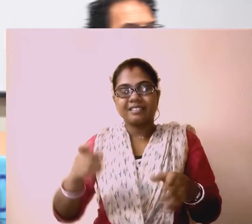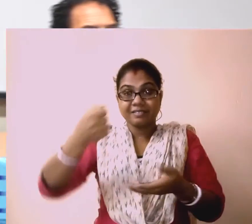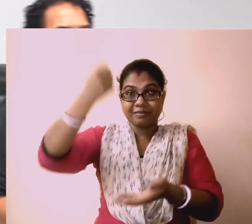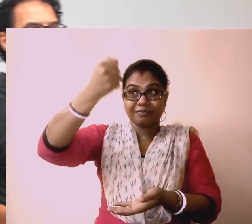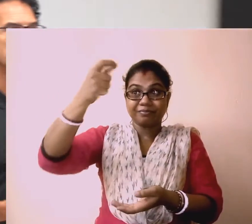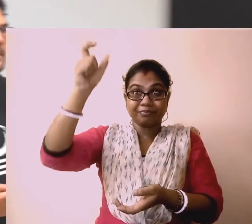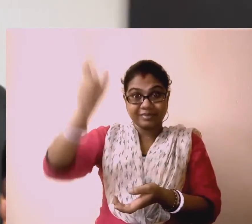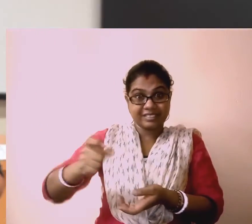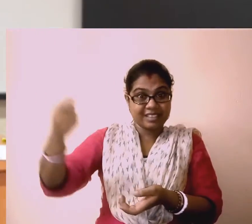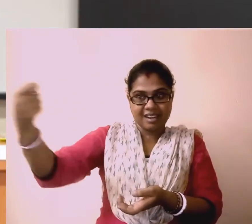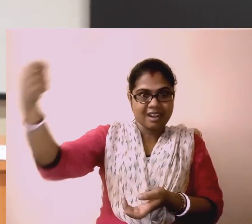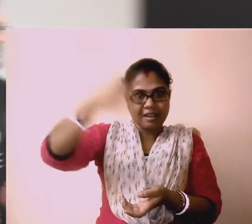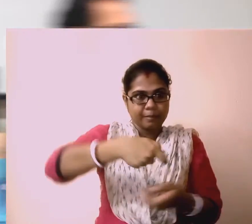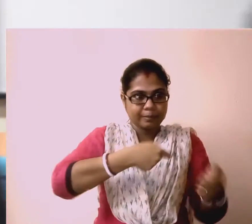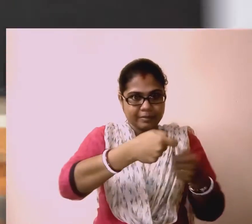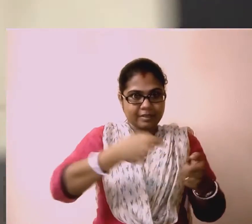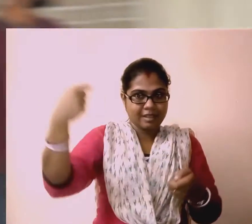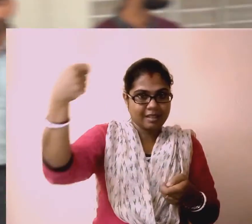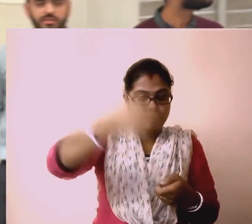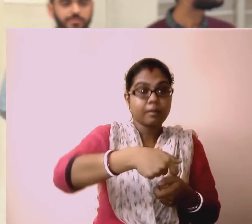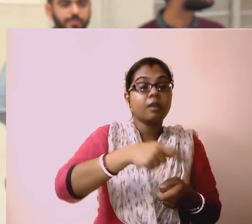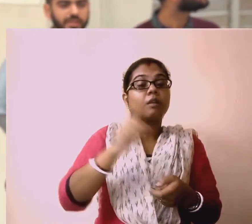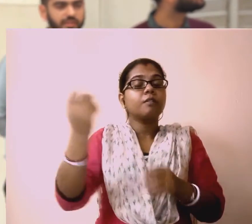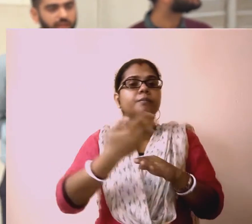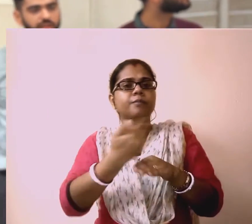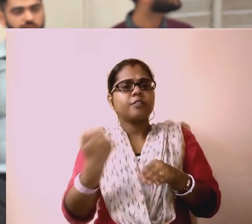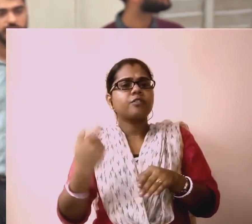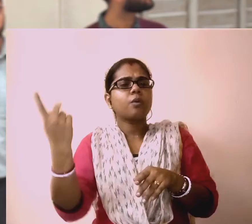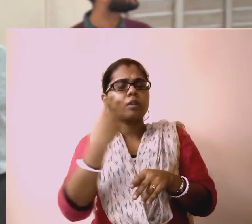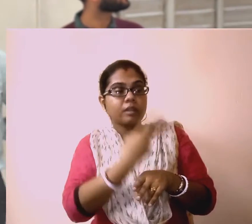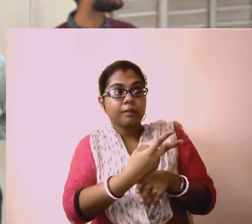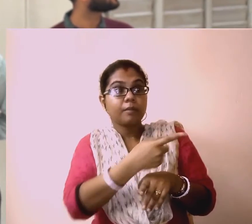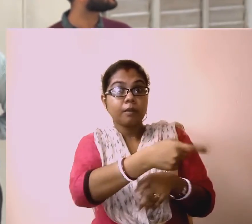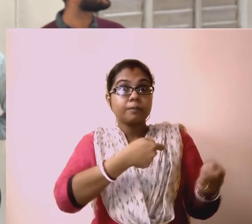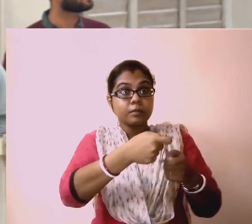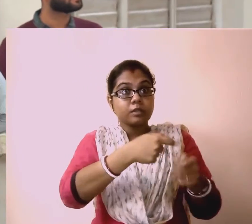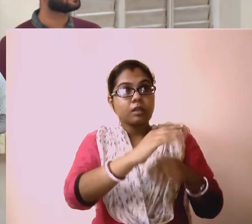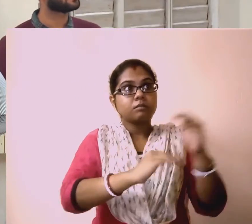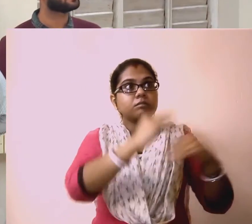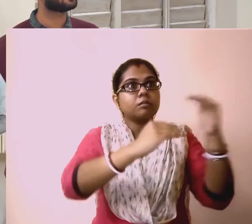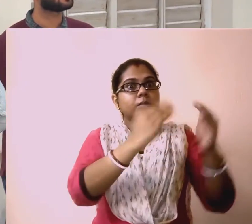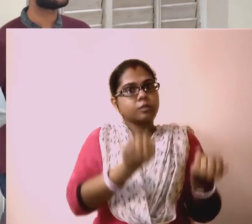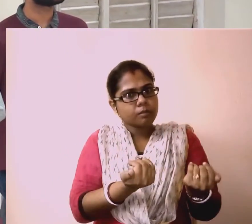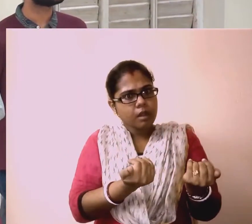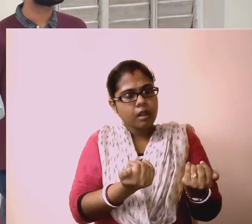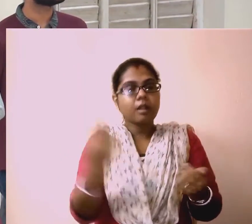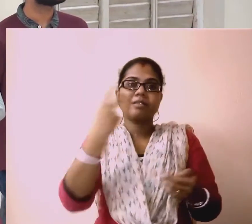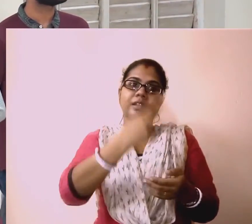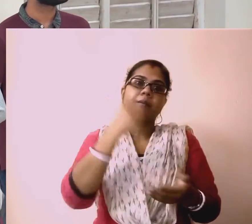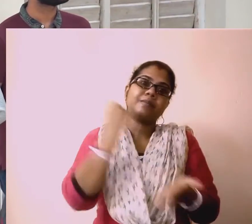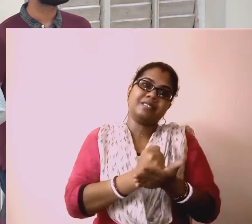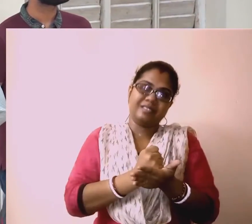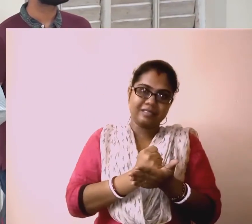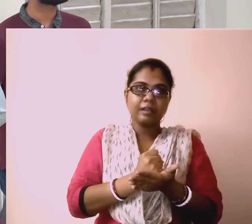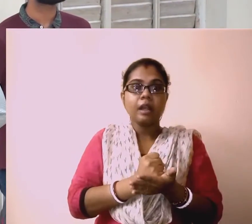सर ने इस बारे में बात की कि कोई भी इन्वेस्टर अगर आपके बिजनेस में पैसा डालने वाला है तो वो ये जानना चाहेगा कि आपका जो बिजनेस है वो